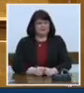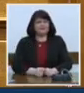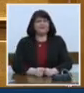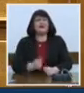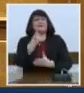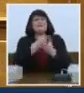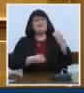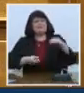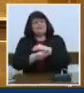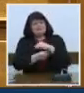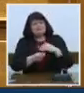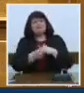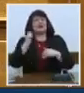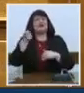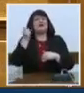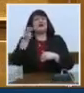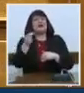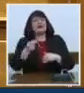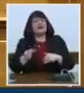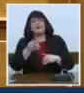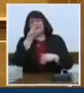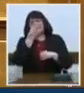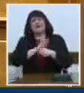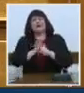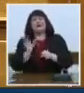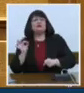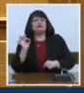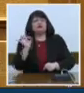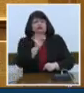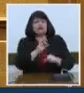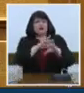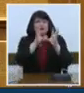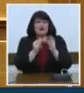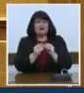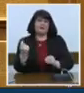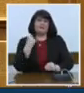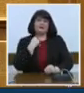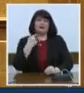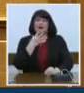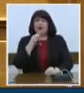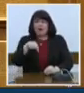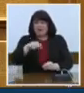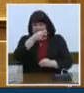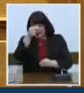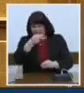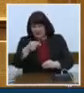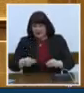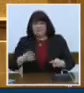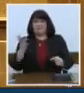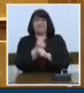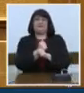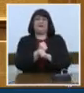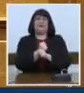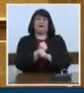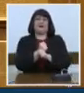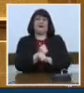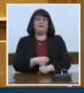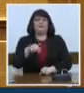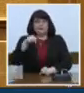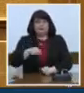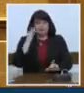εθνικών χειρισμών, της πανδημίας, της οικονομίας. Αποτύχατε πολύ απλά γιατί εμείς πετύχαμε. Και τώρα